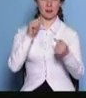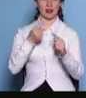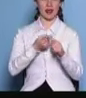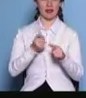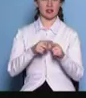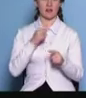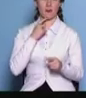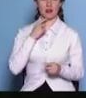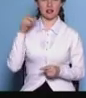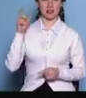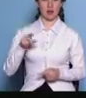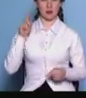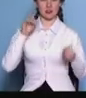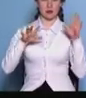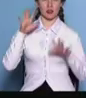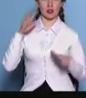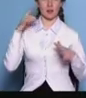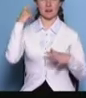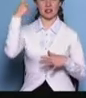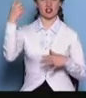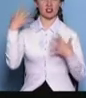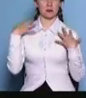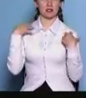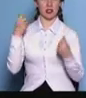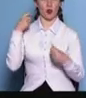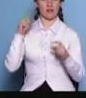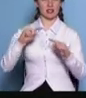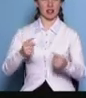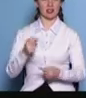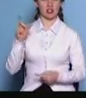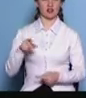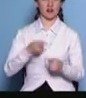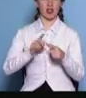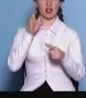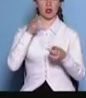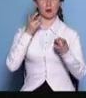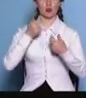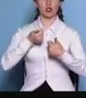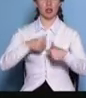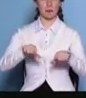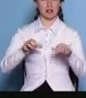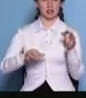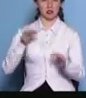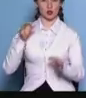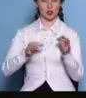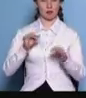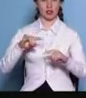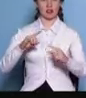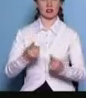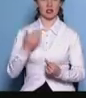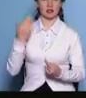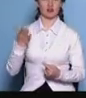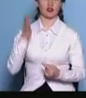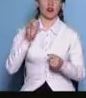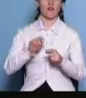У следствия сомнения в психическом здоровье задержанного, это определит судебно-психиатрическая экспертиза. В отношении задержанного возбуждено